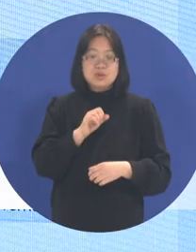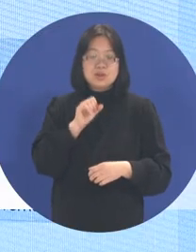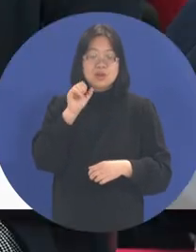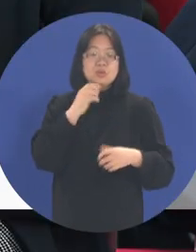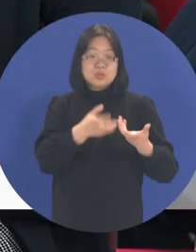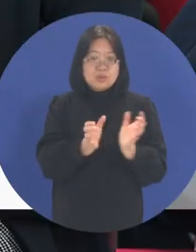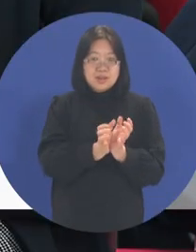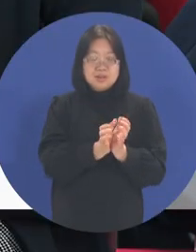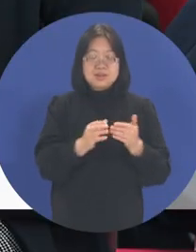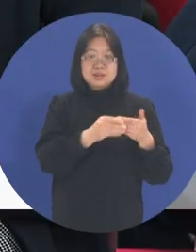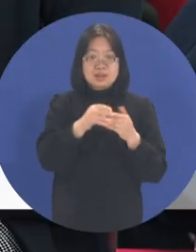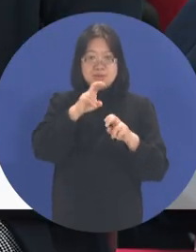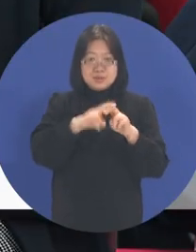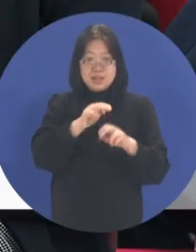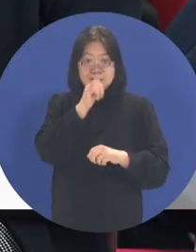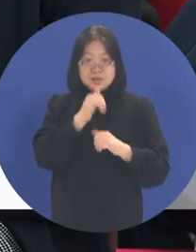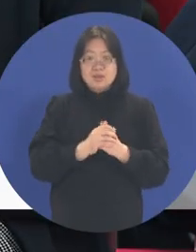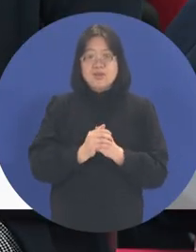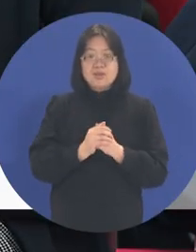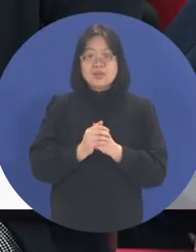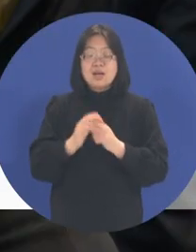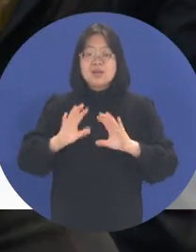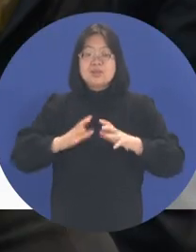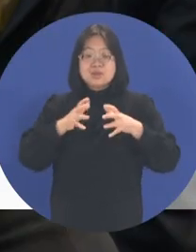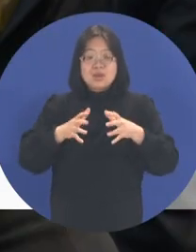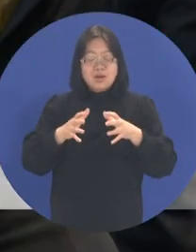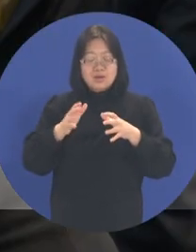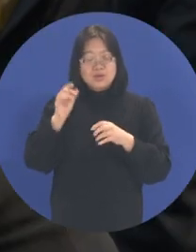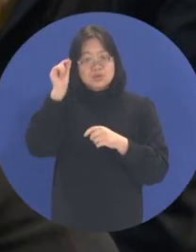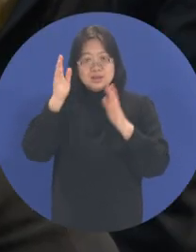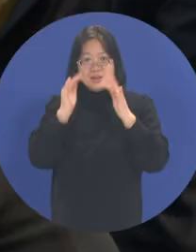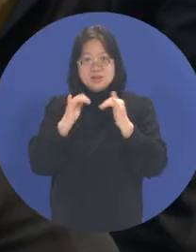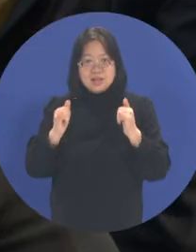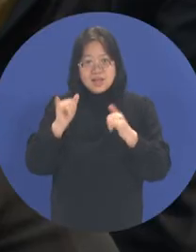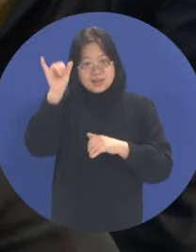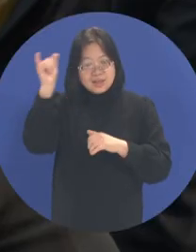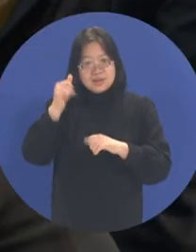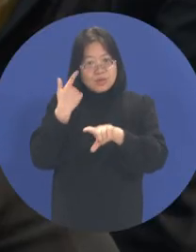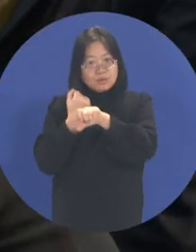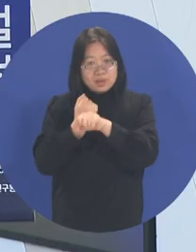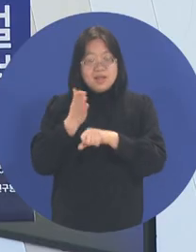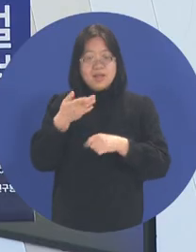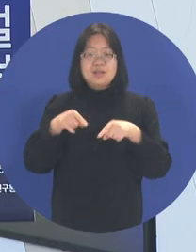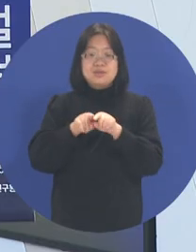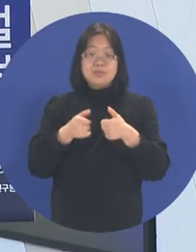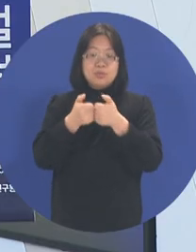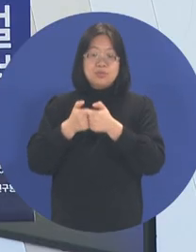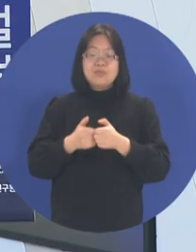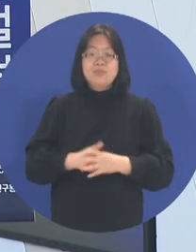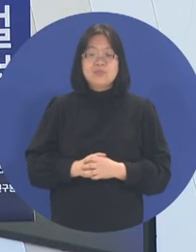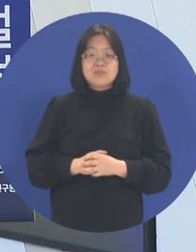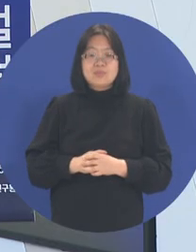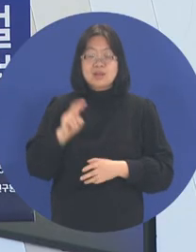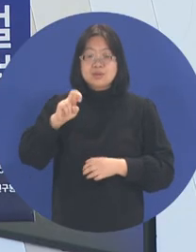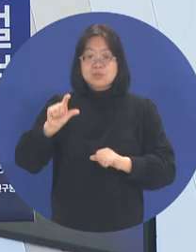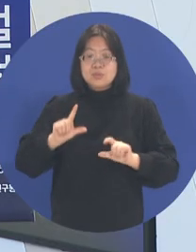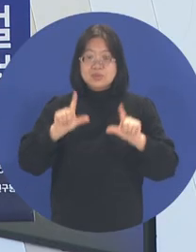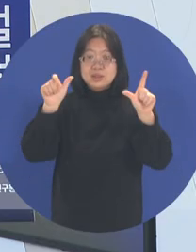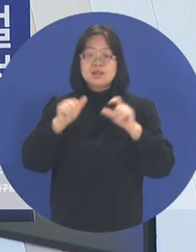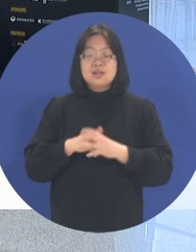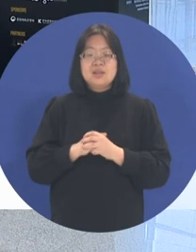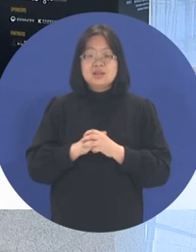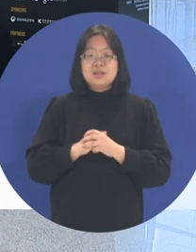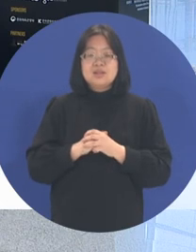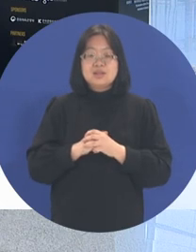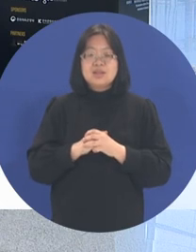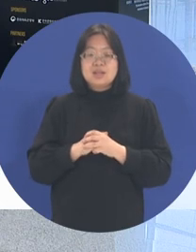글로벌 AI 석학들과 인간 중심 AI 연구 방향 등에 대해 함께 고심했습니다. 이어서 25일에는